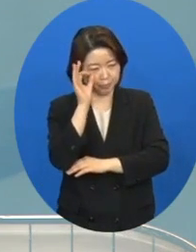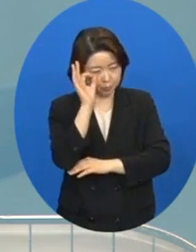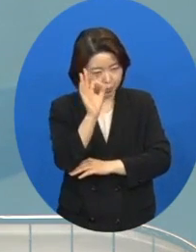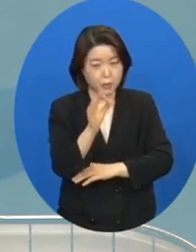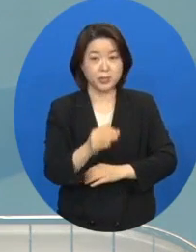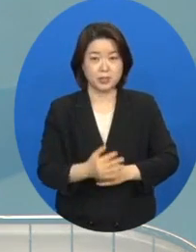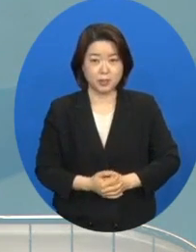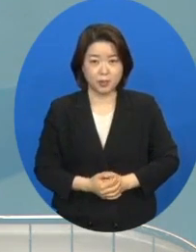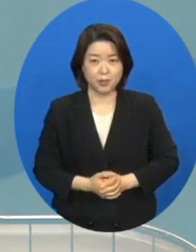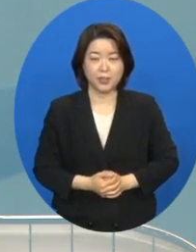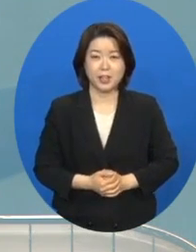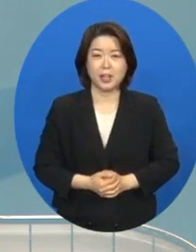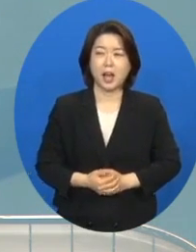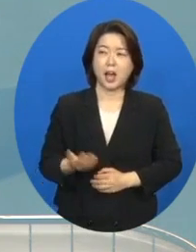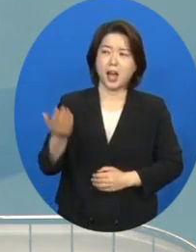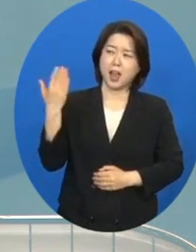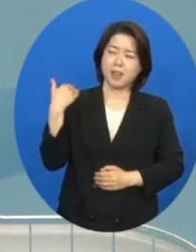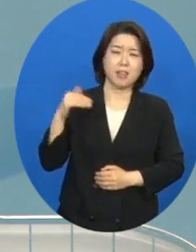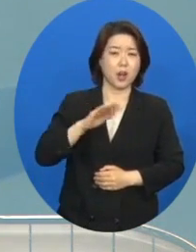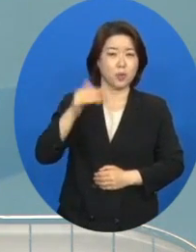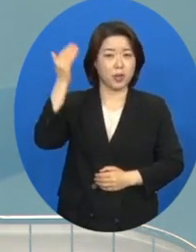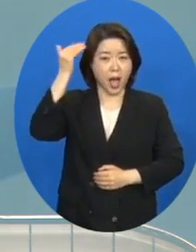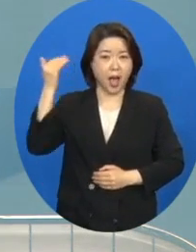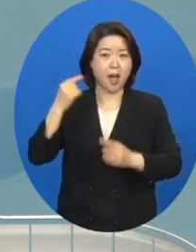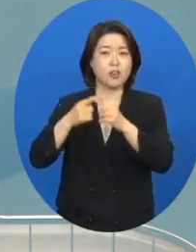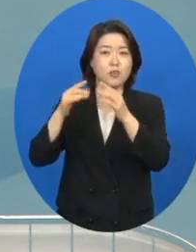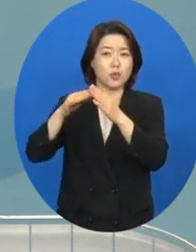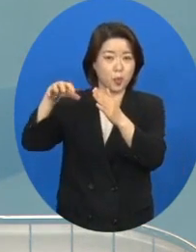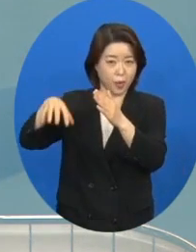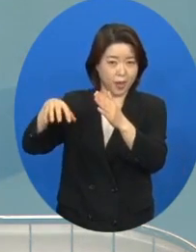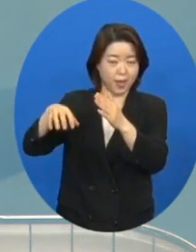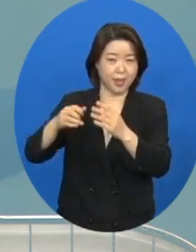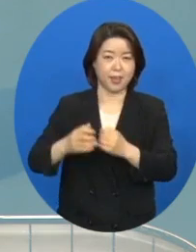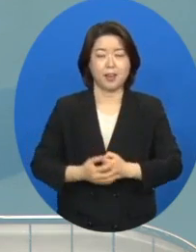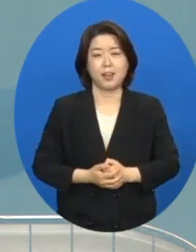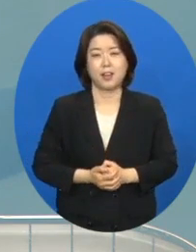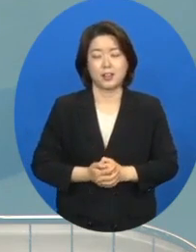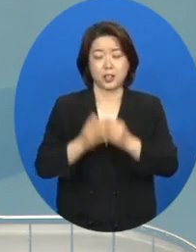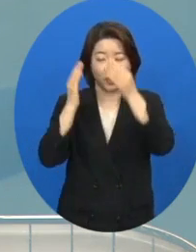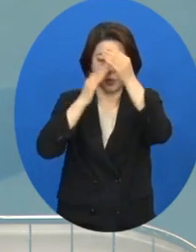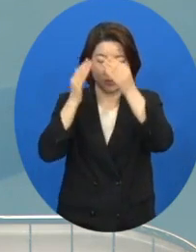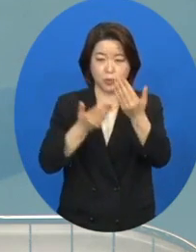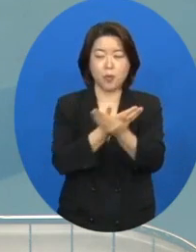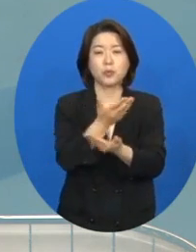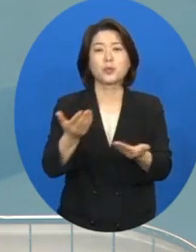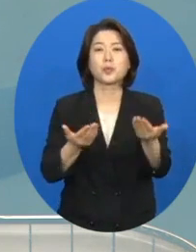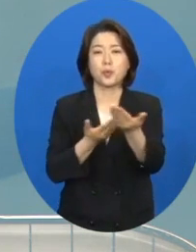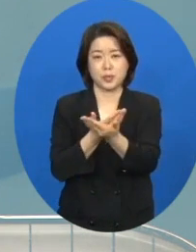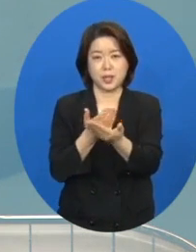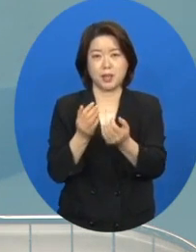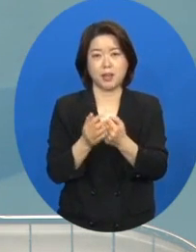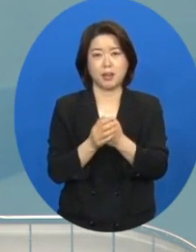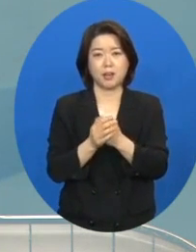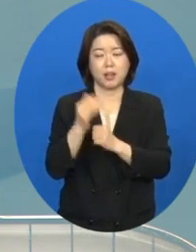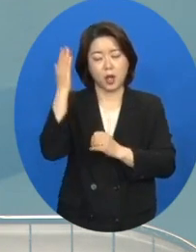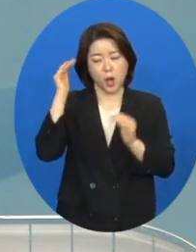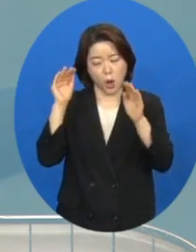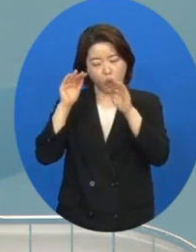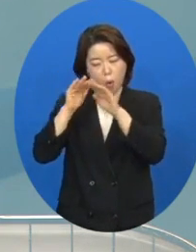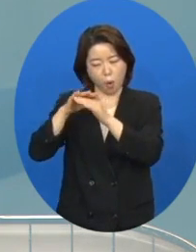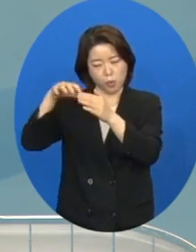지켜보면서 그동안에 우리 한국 교회에서의 성도의 교제가 어둠